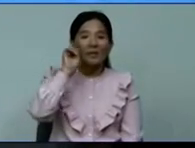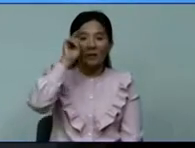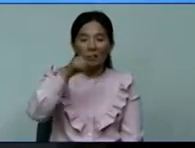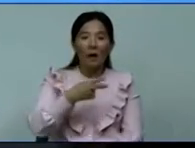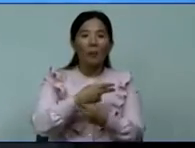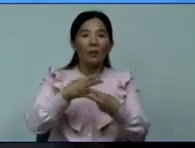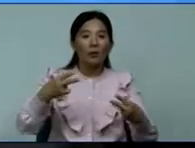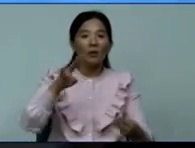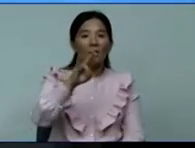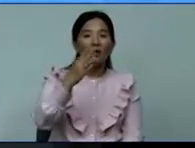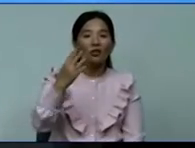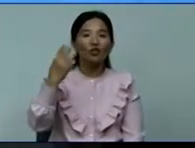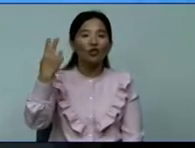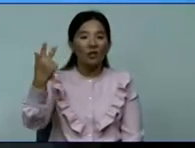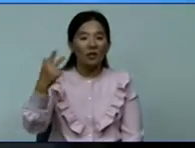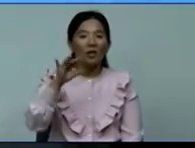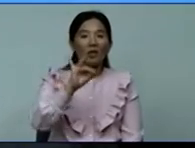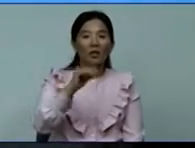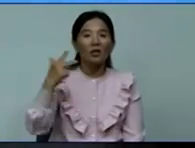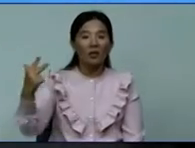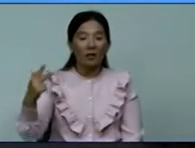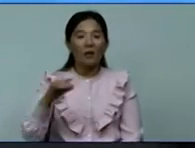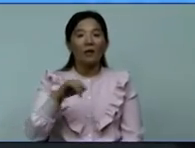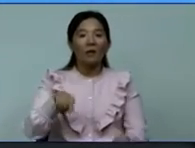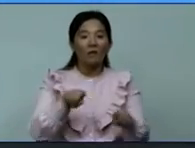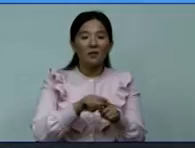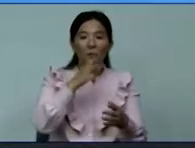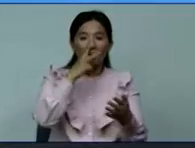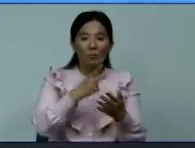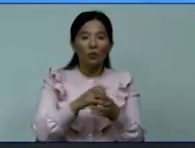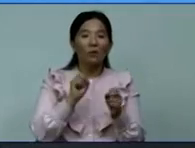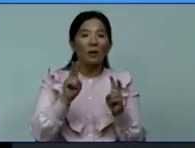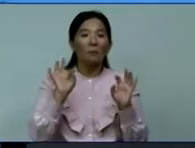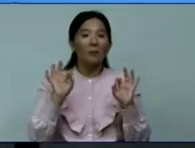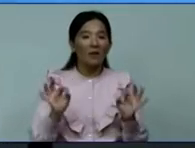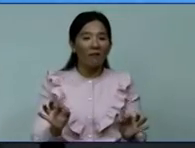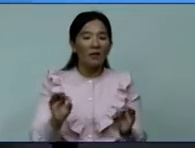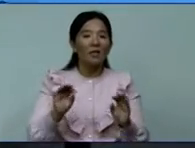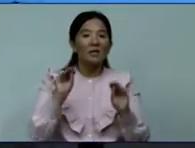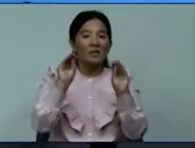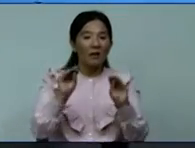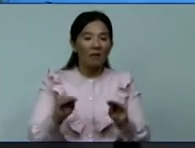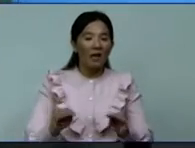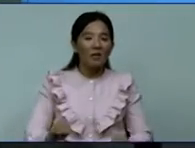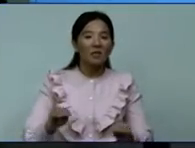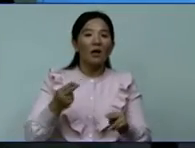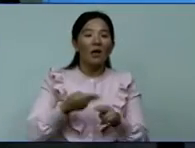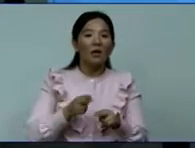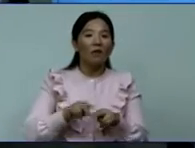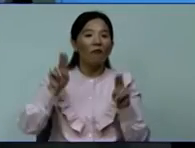получается NH4NO3. Давайте посмотрим, как правильно составляются формулы. Еще раз